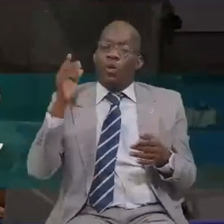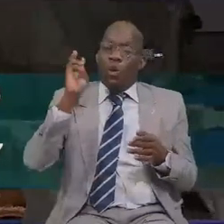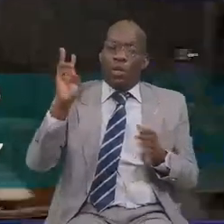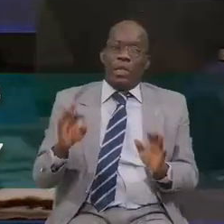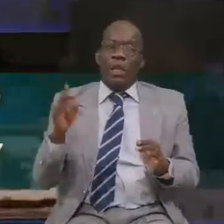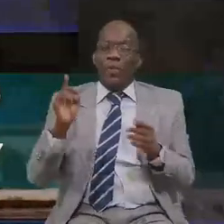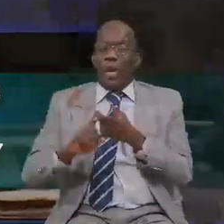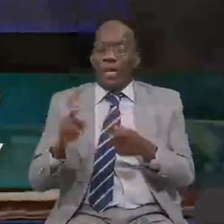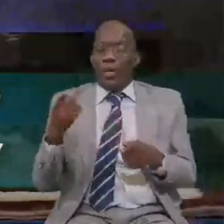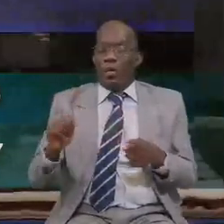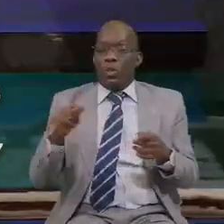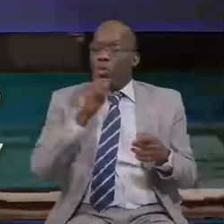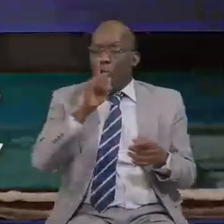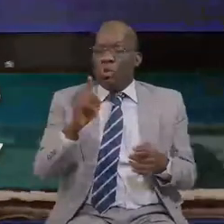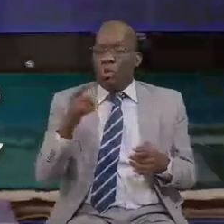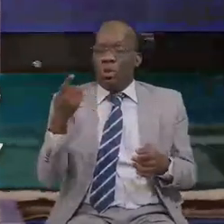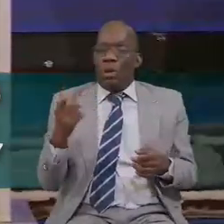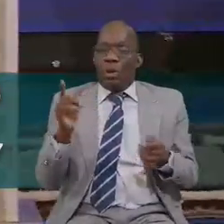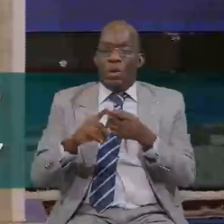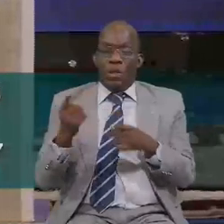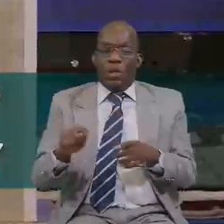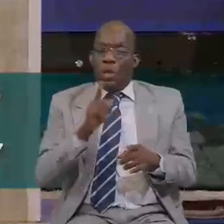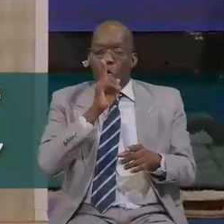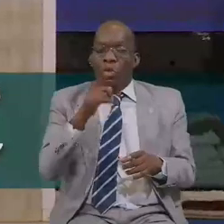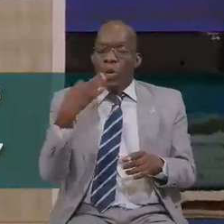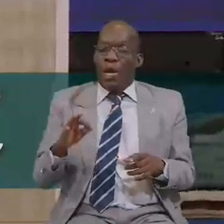La vérité des Écritures, de